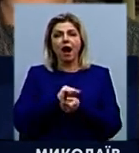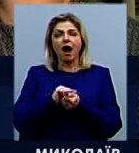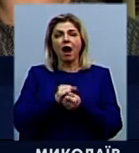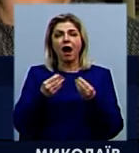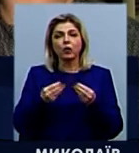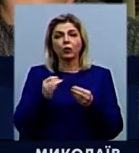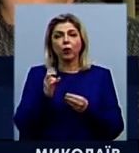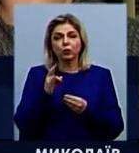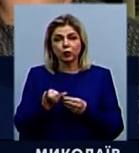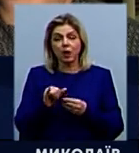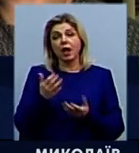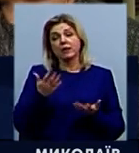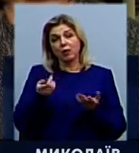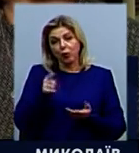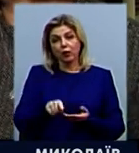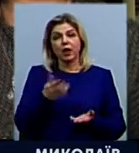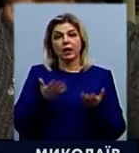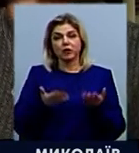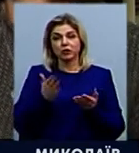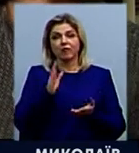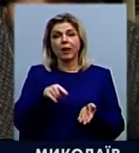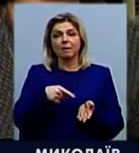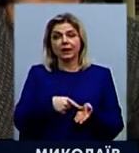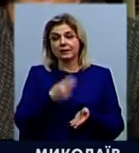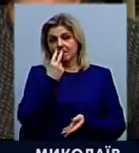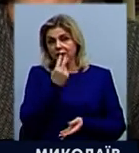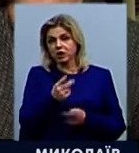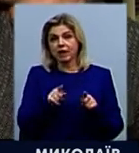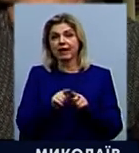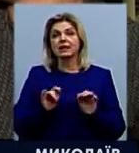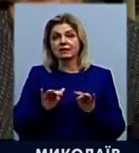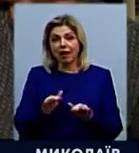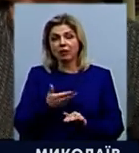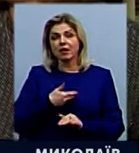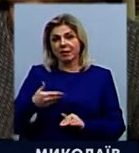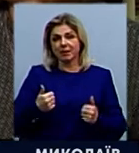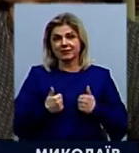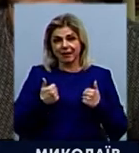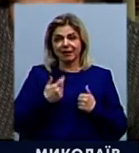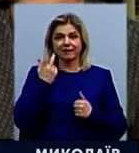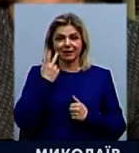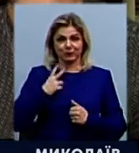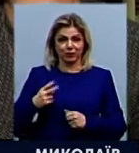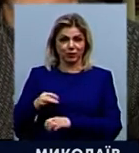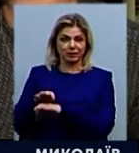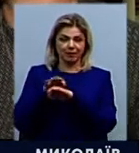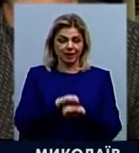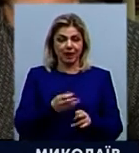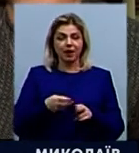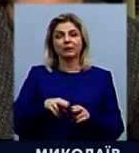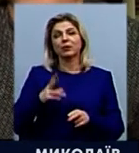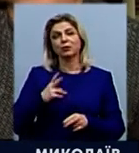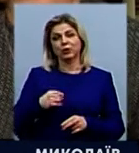так далі. Тому якщо ми у місті бачимо такі заходи, то ми стараємося завжди її привезти, тому що їй це